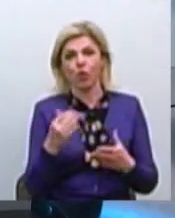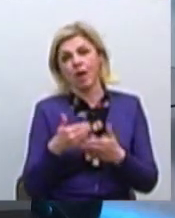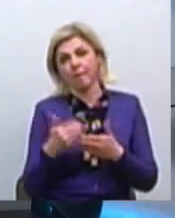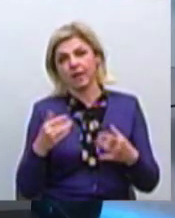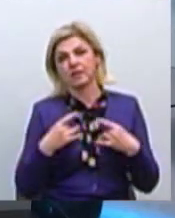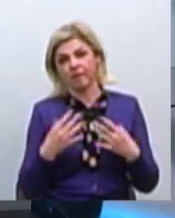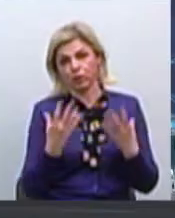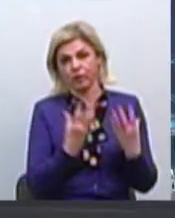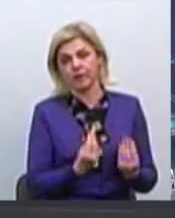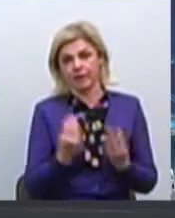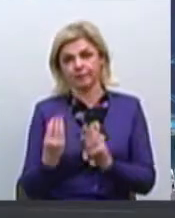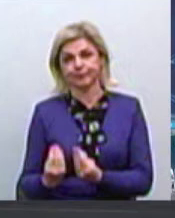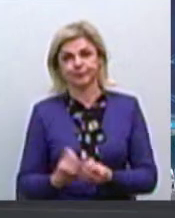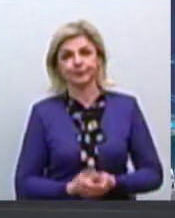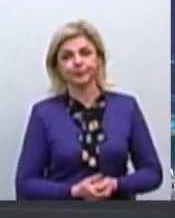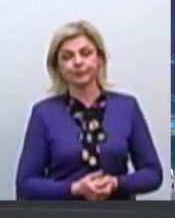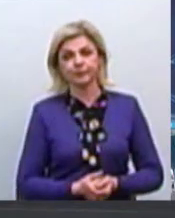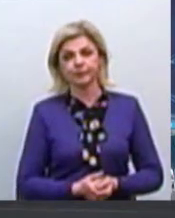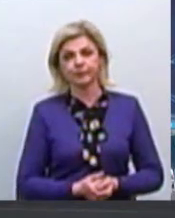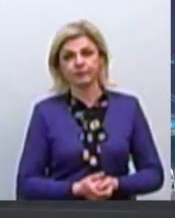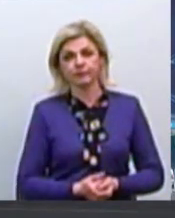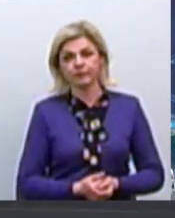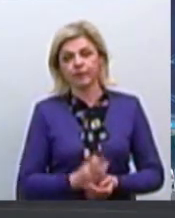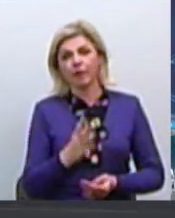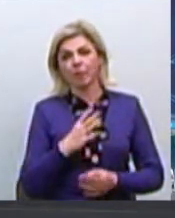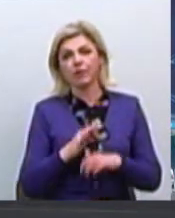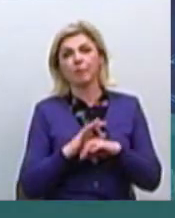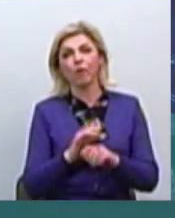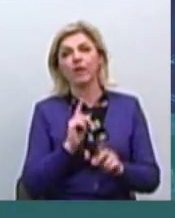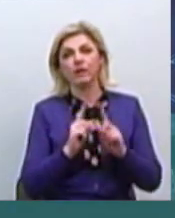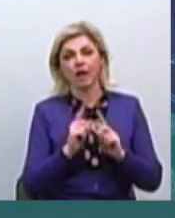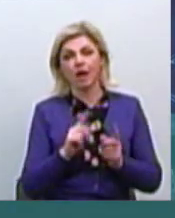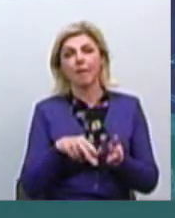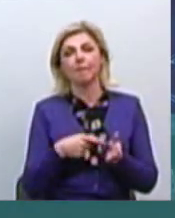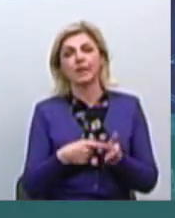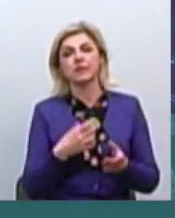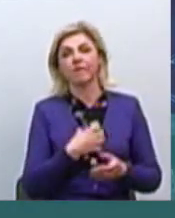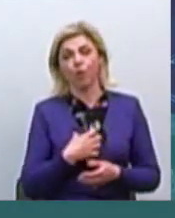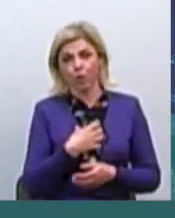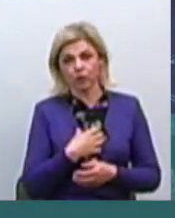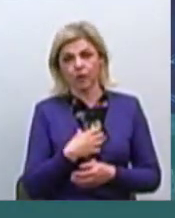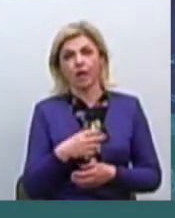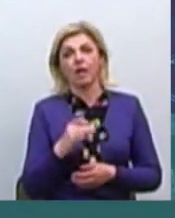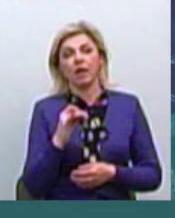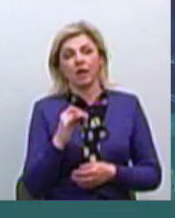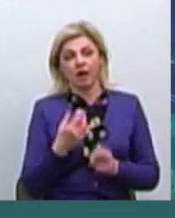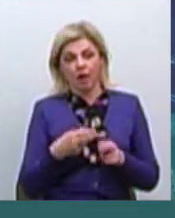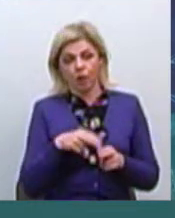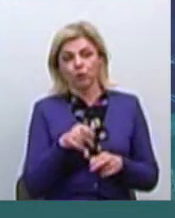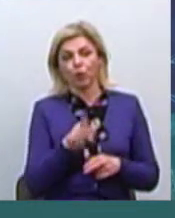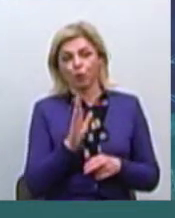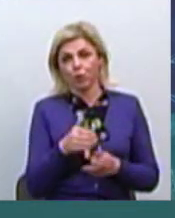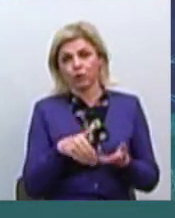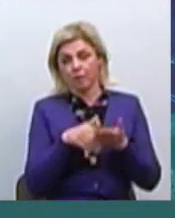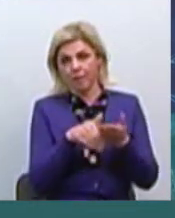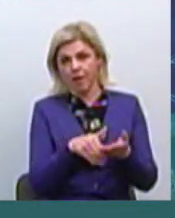дні? Було проведено нараду в міськвиконкомі з членами громадських формувань, які будуть